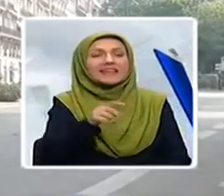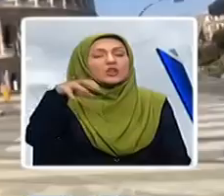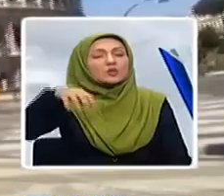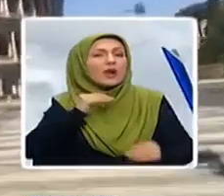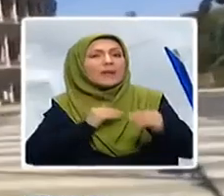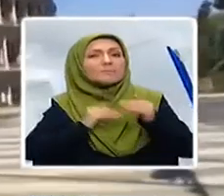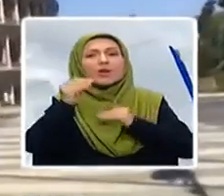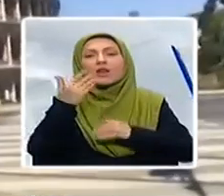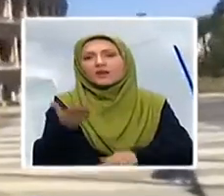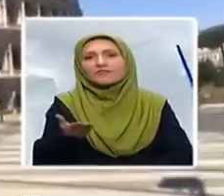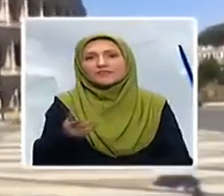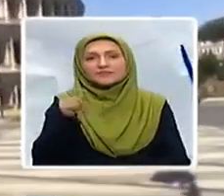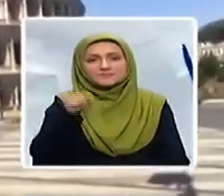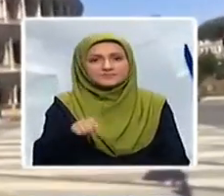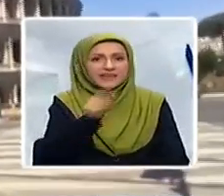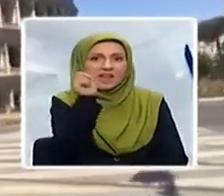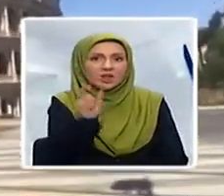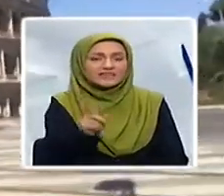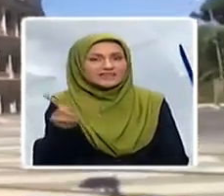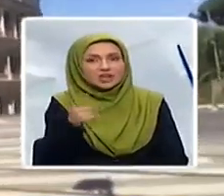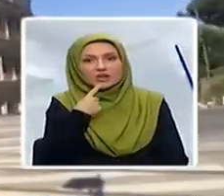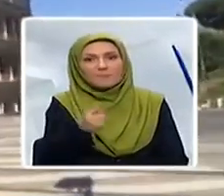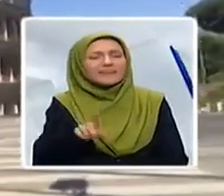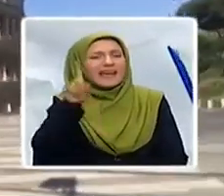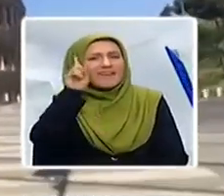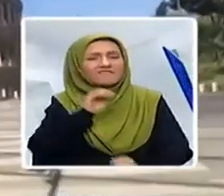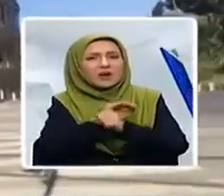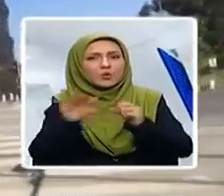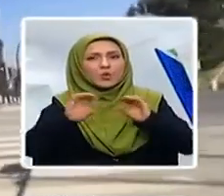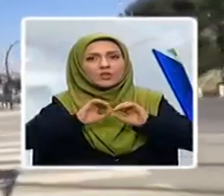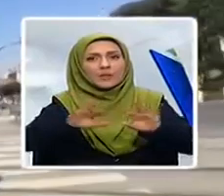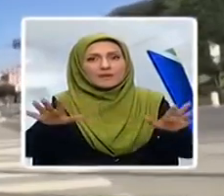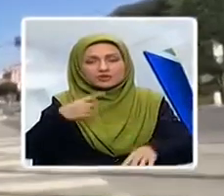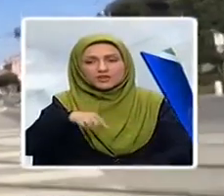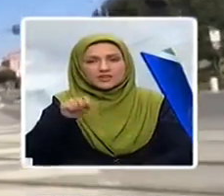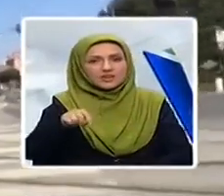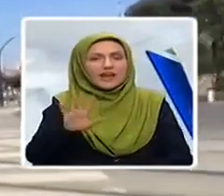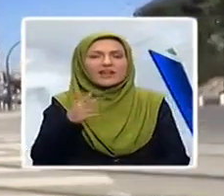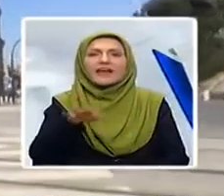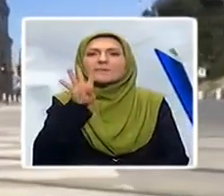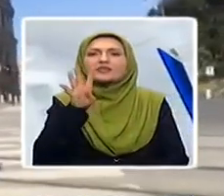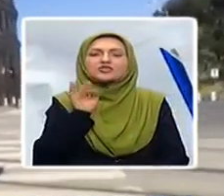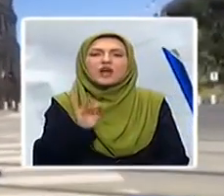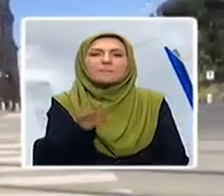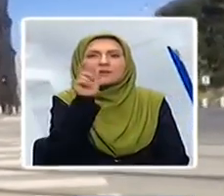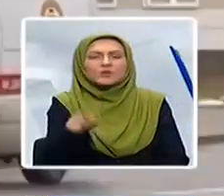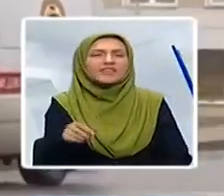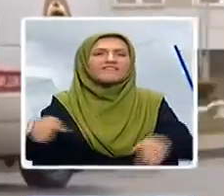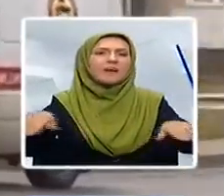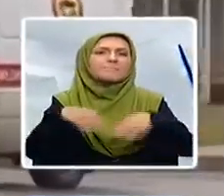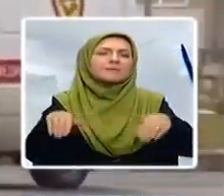رسیده. آمارها نشون میدن که از ابتدای گسترش کرونا در ایتالیا تا به امروز نزدیک به 4 میلیون نفر از کار بیکار